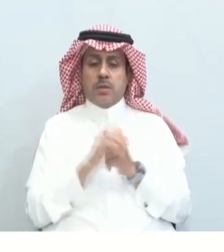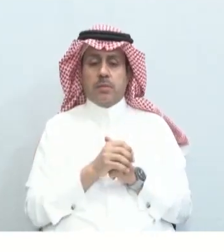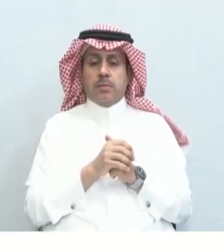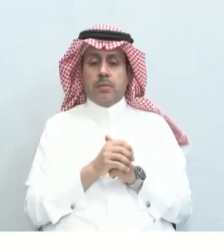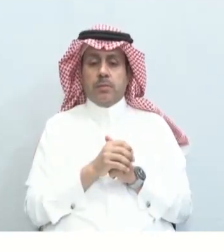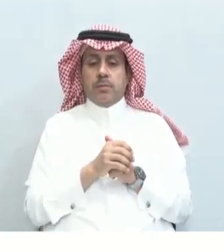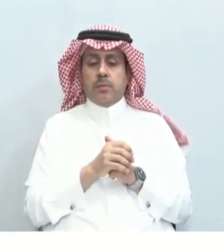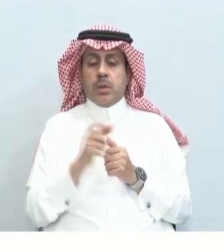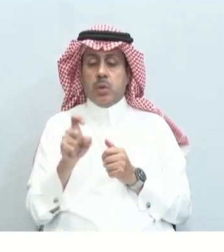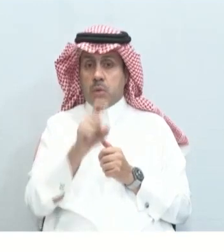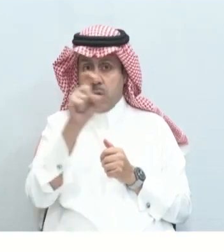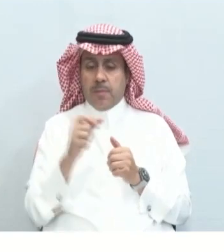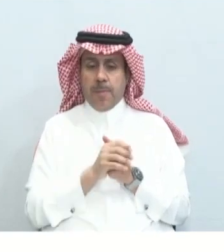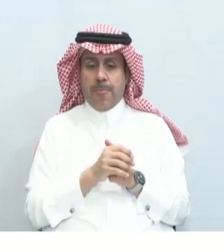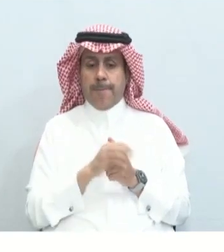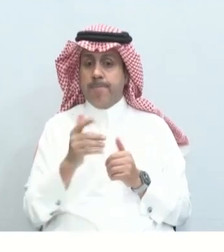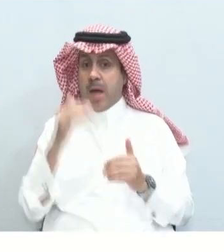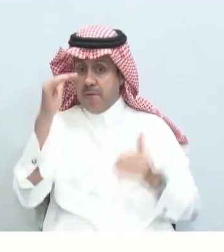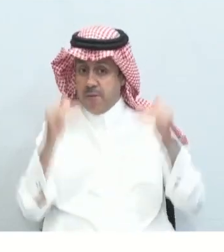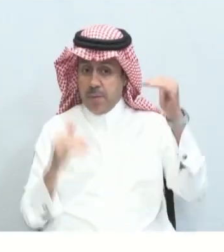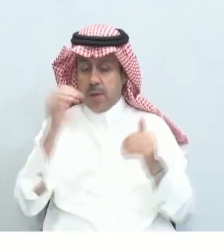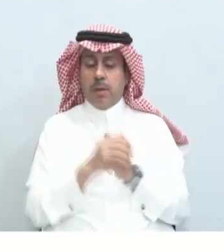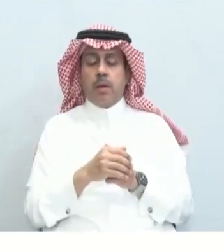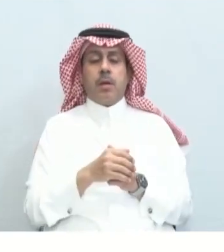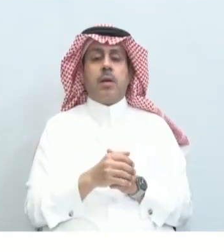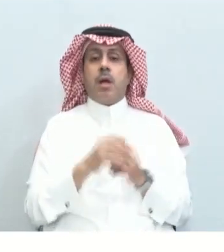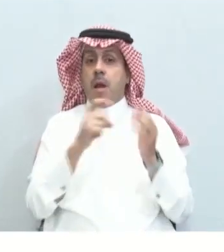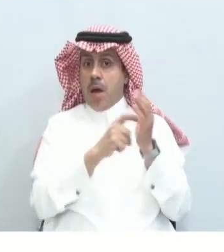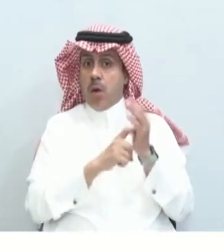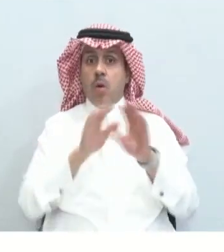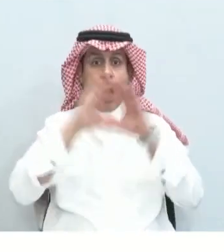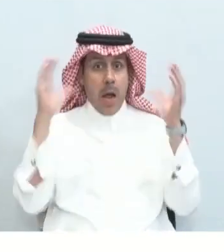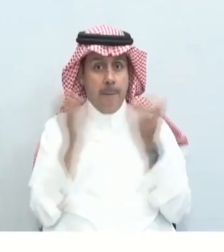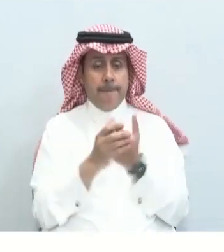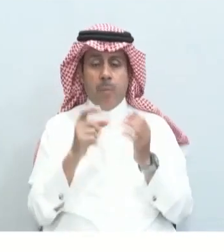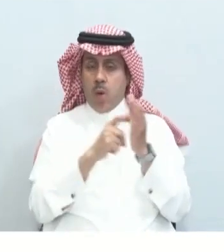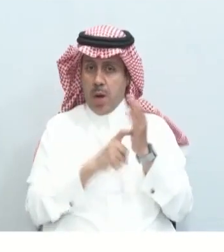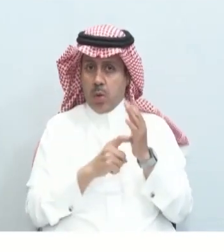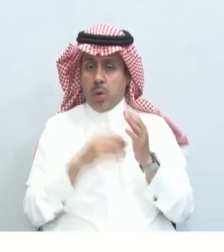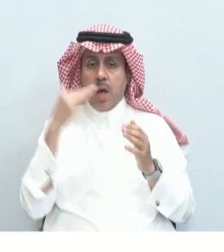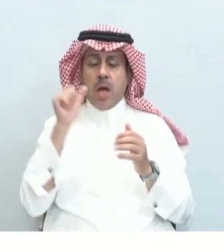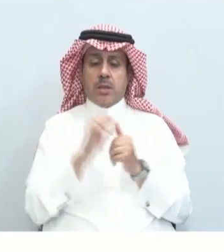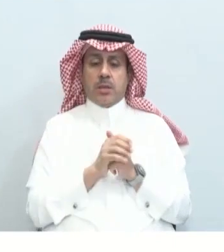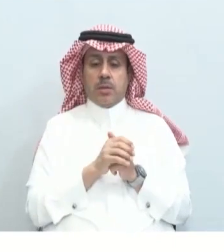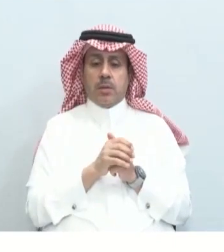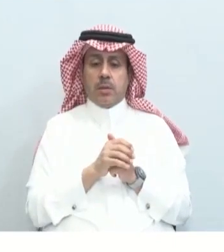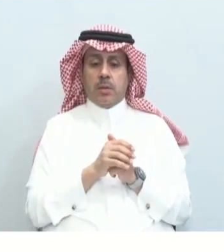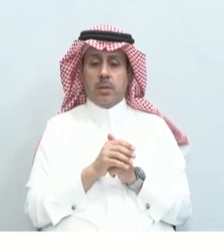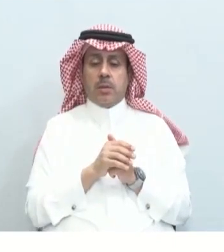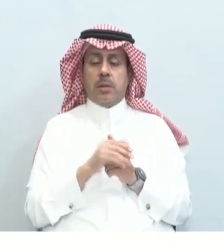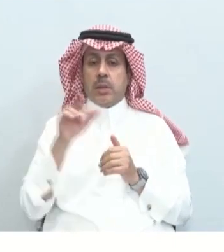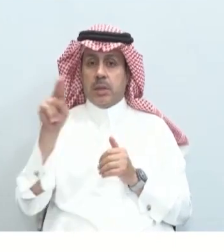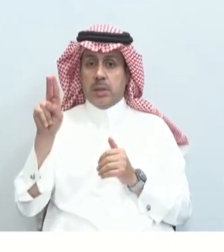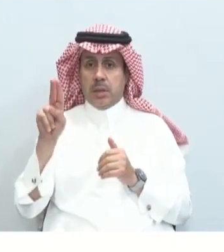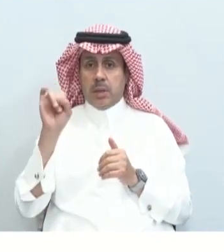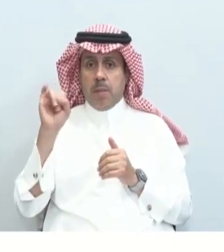هنا نريد ان نسال ما الفرق بين القانون الخاص والقانون العام تتميز القواعد القانونيه تحت القانون